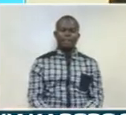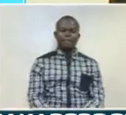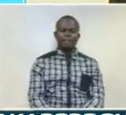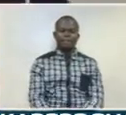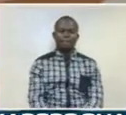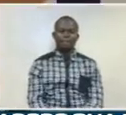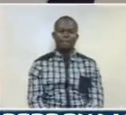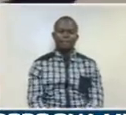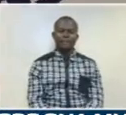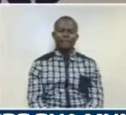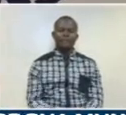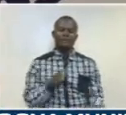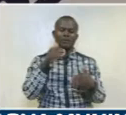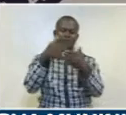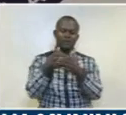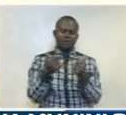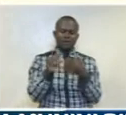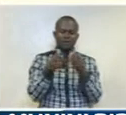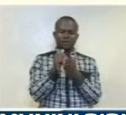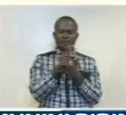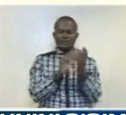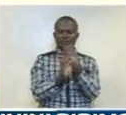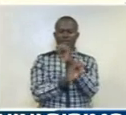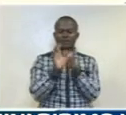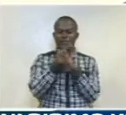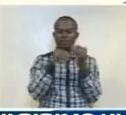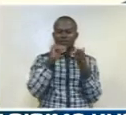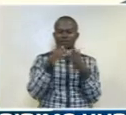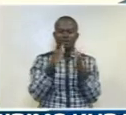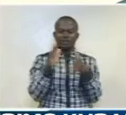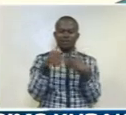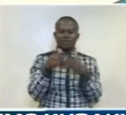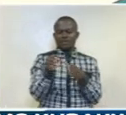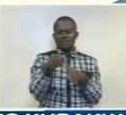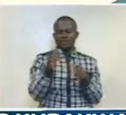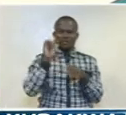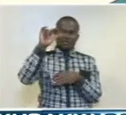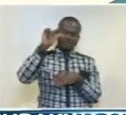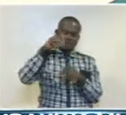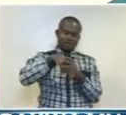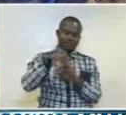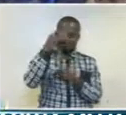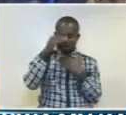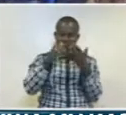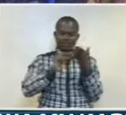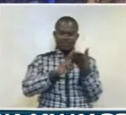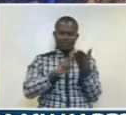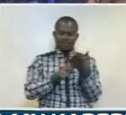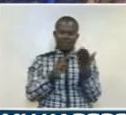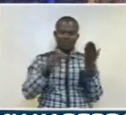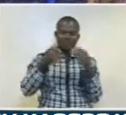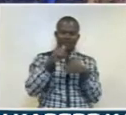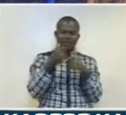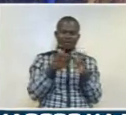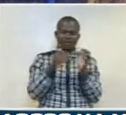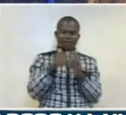nyinshi. Kugeza ubu imbogamizi yari ikiriho ni uko bimwe mu bihugu bya Afurika bitarafungurira amarembo izindi kompanyi z'ubwikorezi bwo mu kirere kugira ngo zikoreshe ibibuga by'indege byabyo,